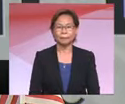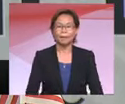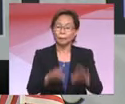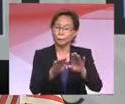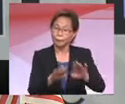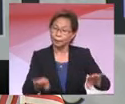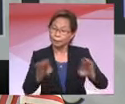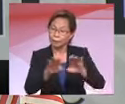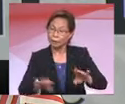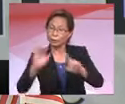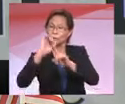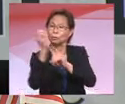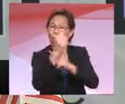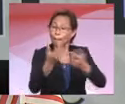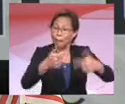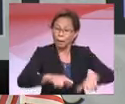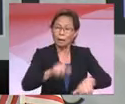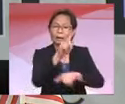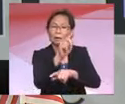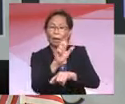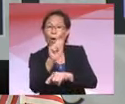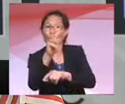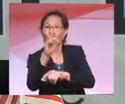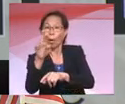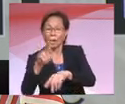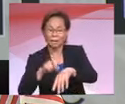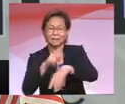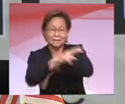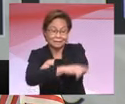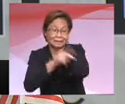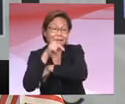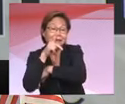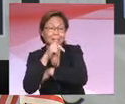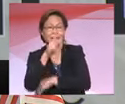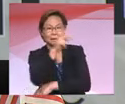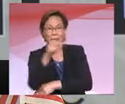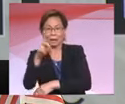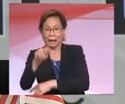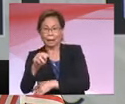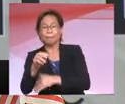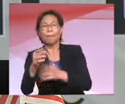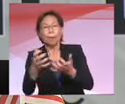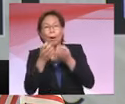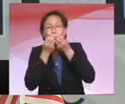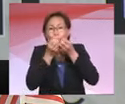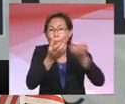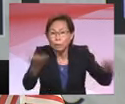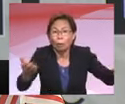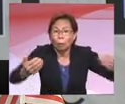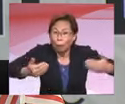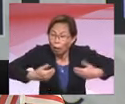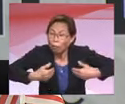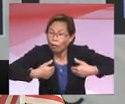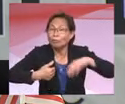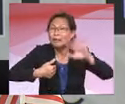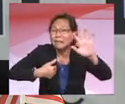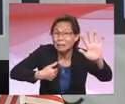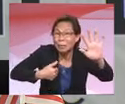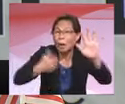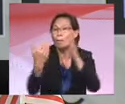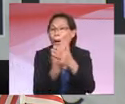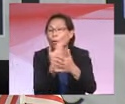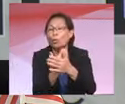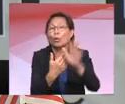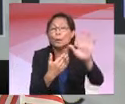Perkembangan situasi kluster Tawar di negeri Kedah. Kementerian Kesihatan ingin memaklumkan bahawa terdapat 5 kes baru